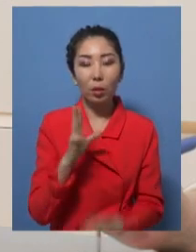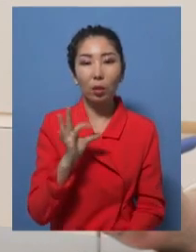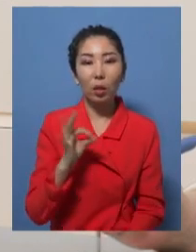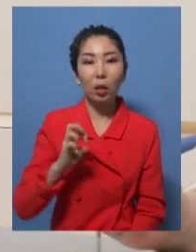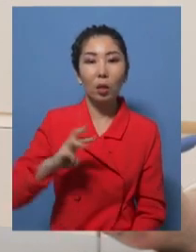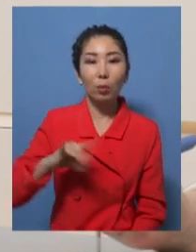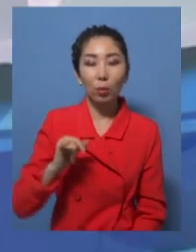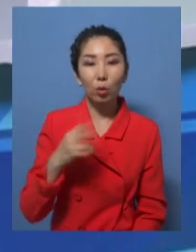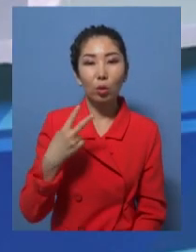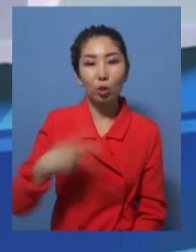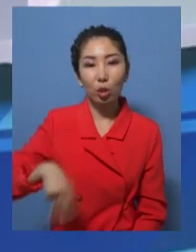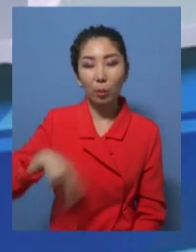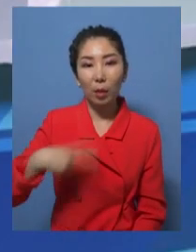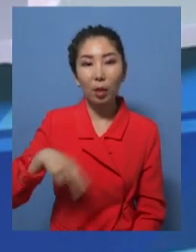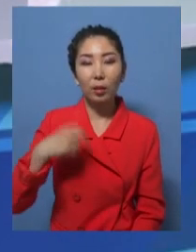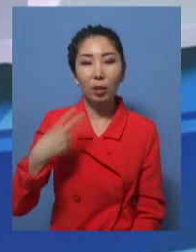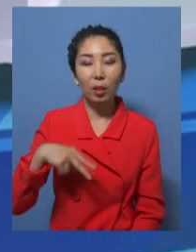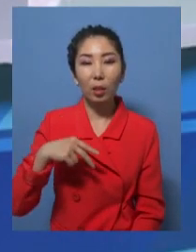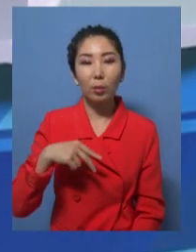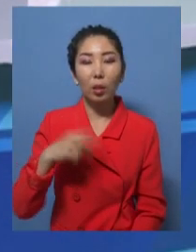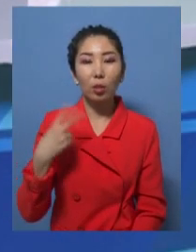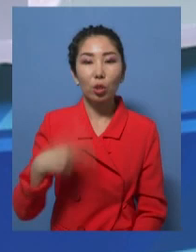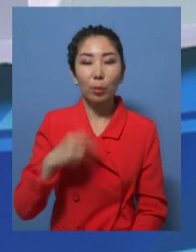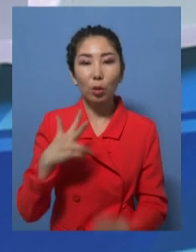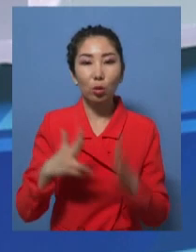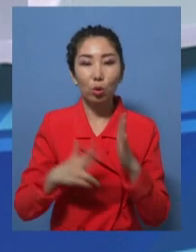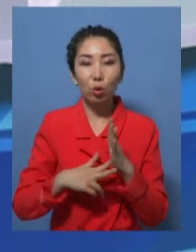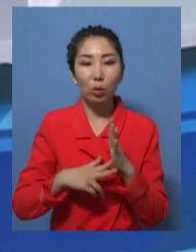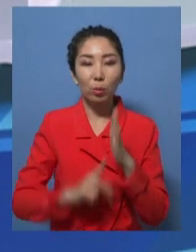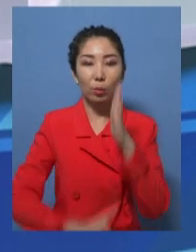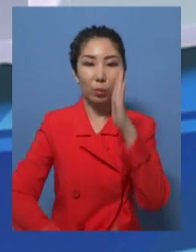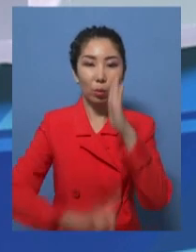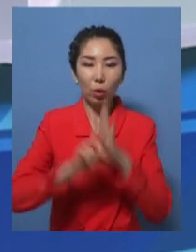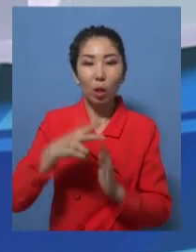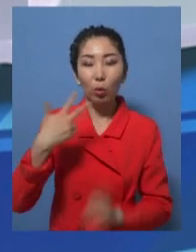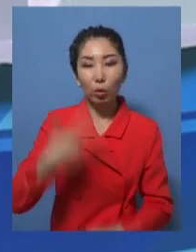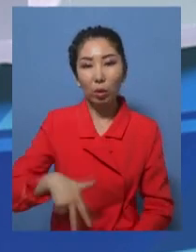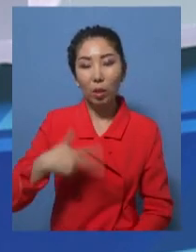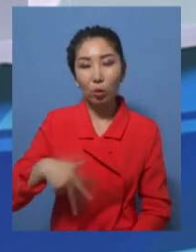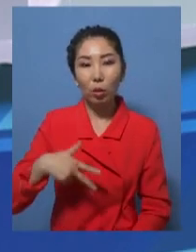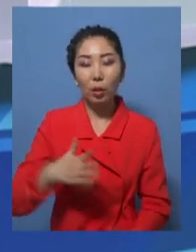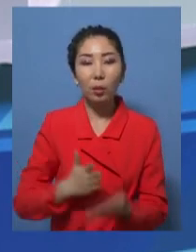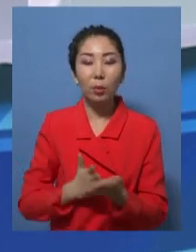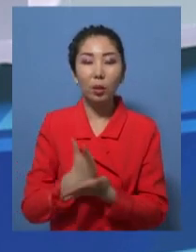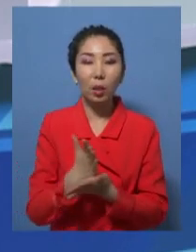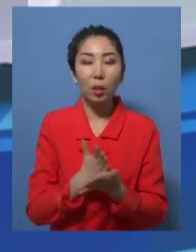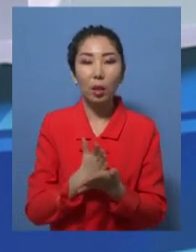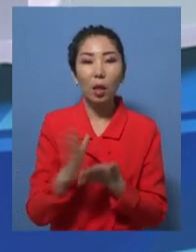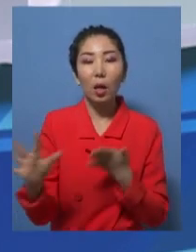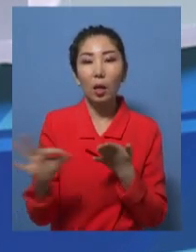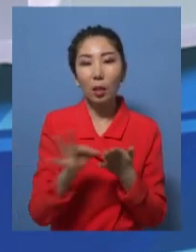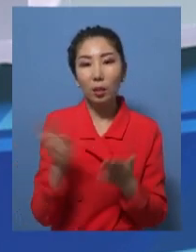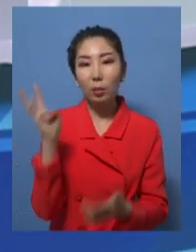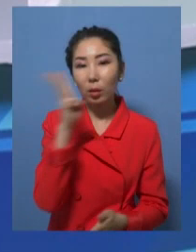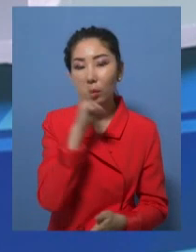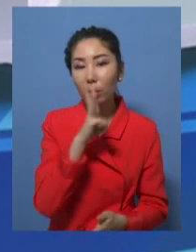жылы, яғни 22 жылдың аяғы мен 23 жылдың басында 3-4 ай бойы 30-ға жуық қызметкер айлығын алмай